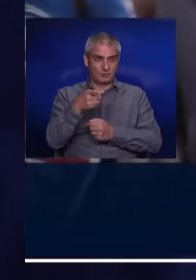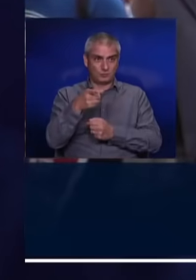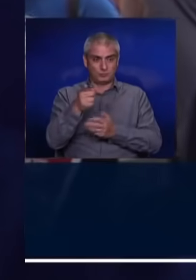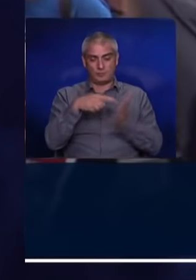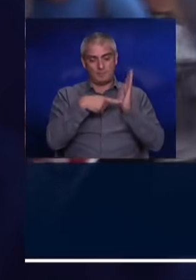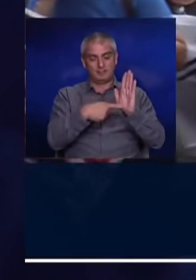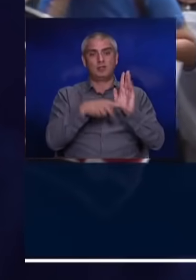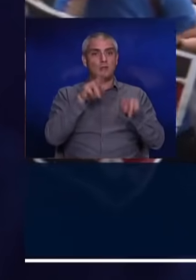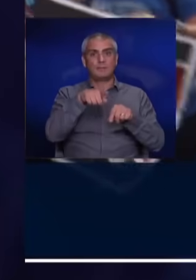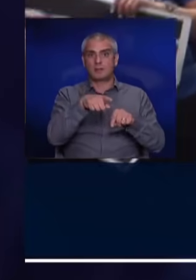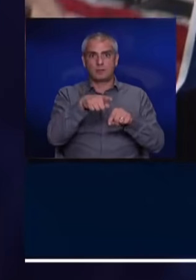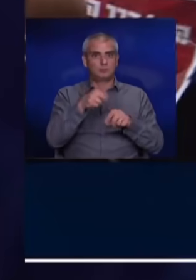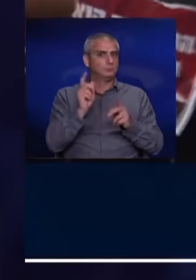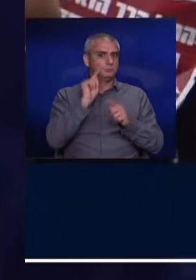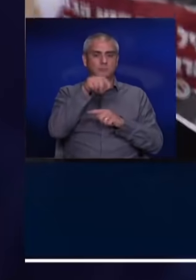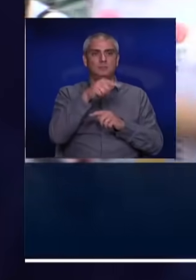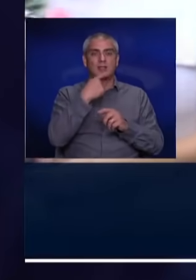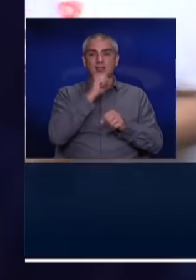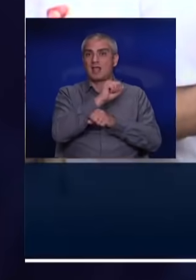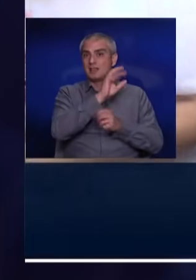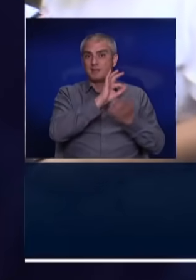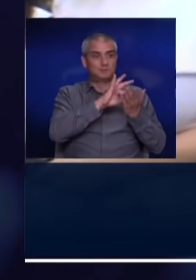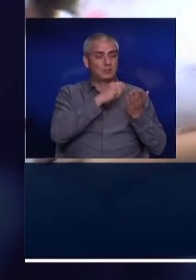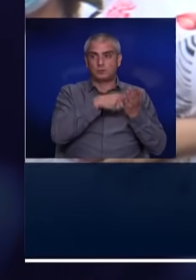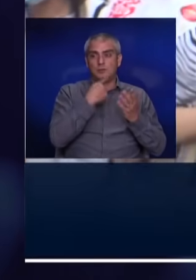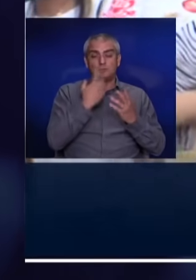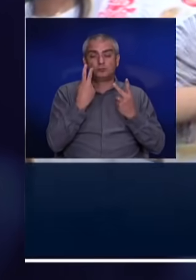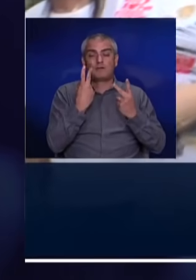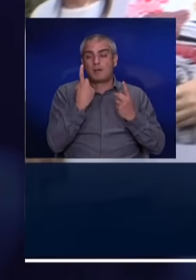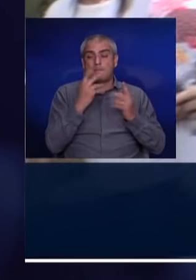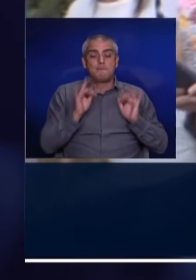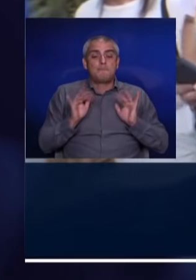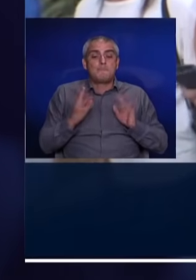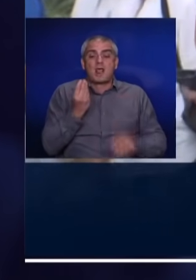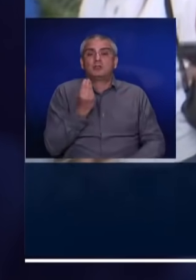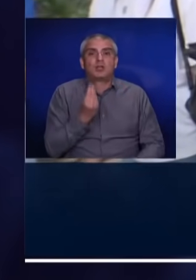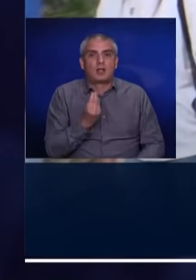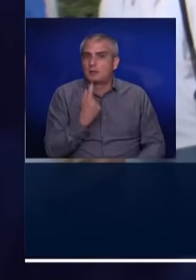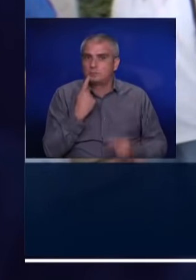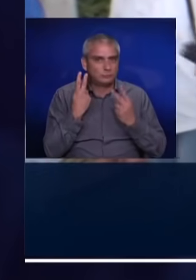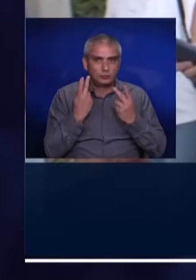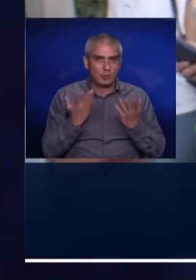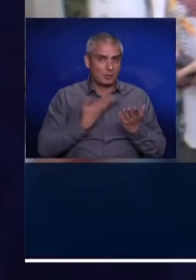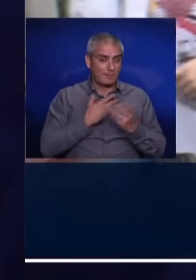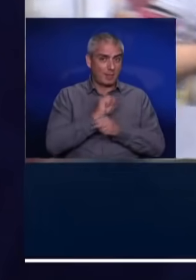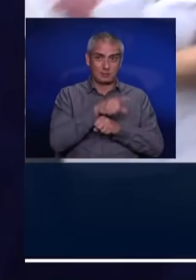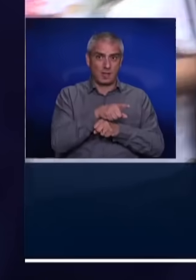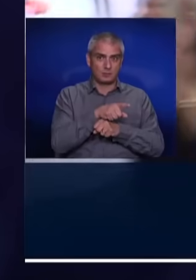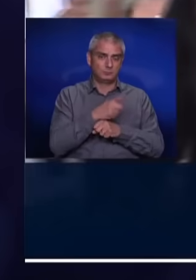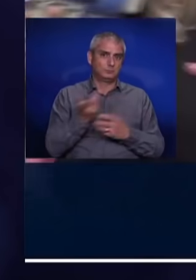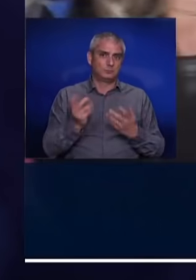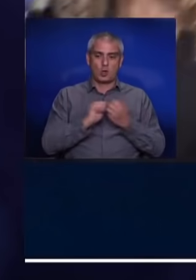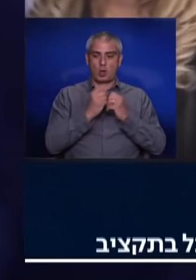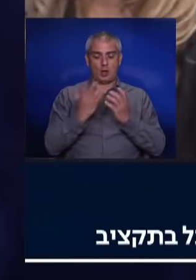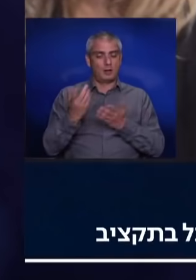שמציגות המטפלות מגיעות לטענת אנשי משרד האוצר לסכום של כמיליארד שקלים. המשמעות של קבלת הטענות האלה היא או העלאה